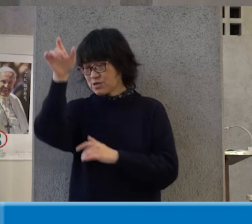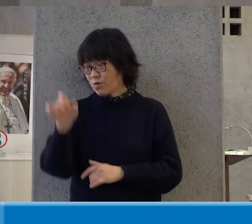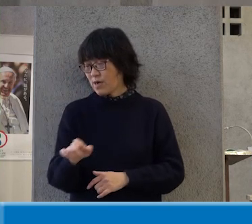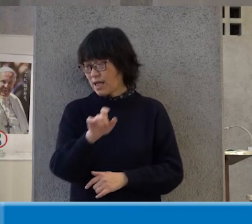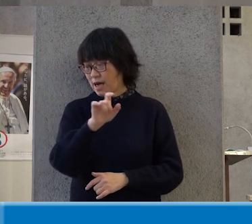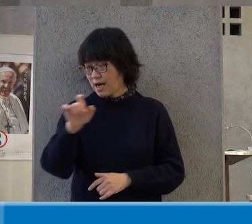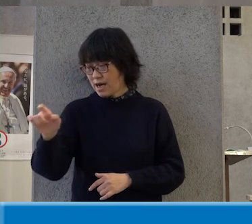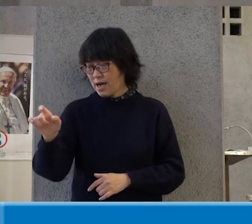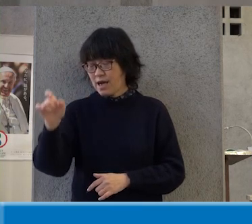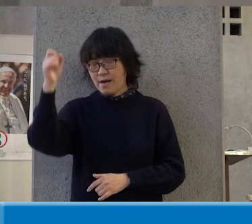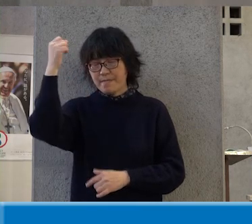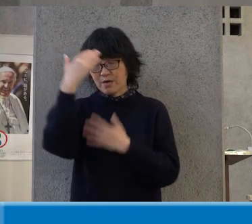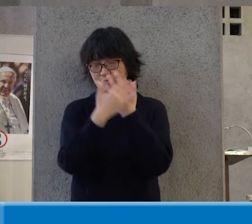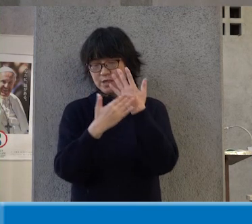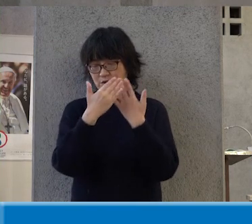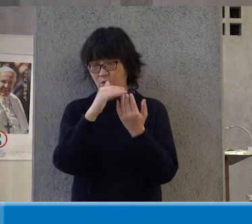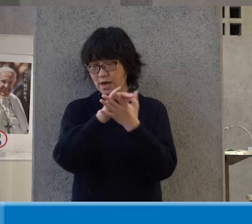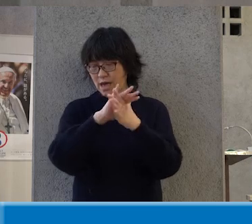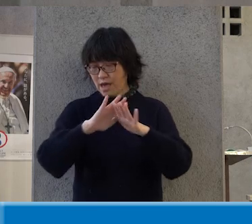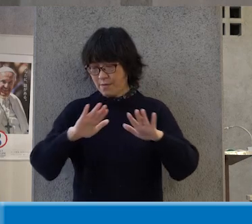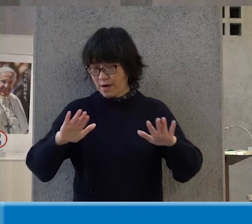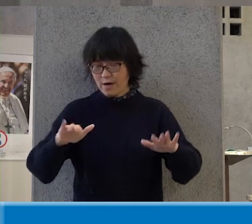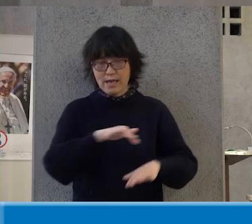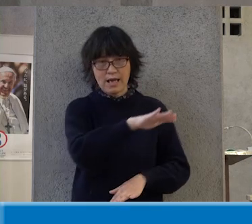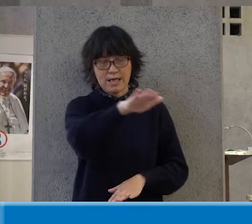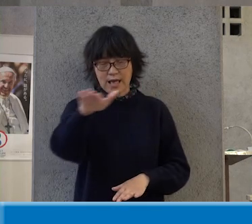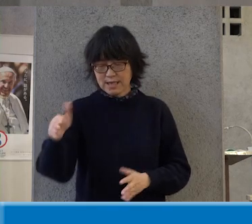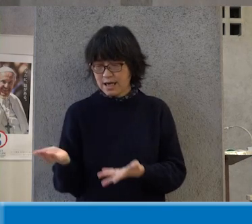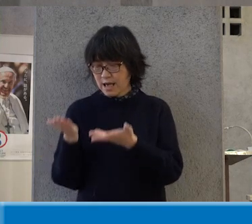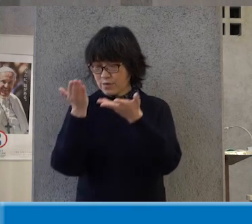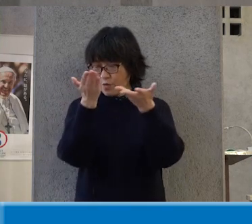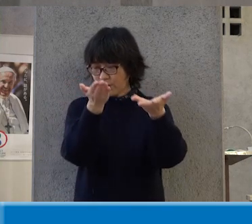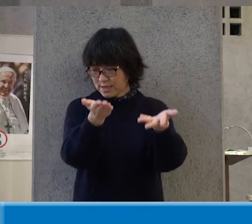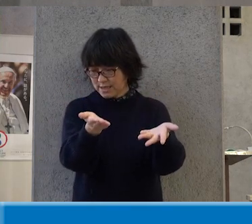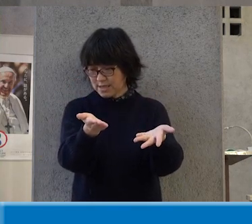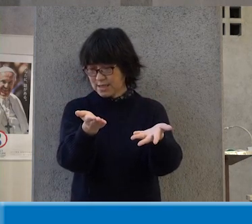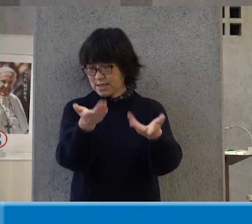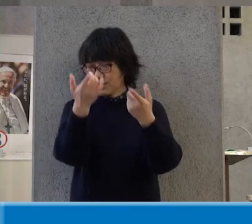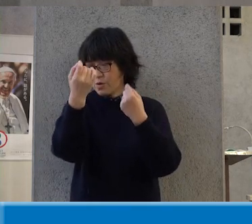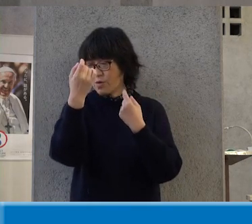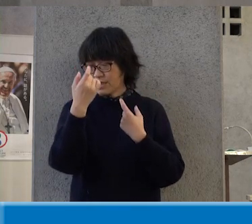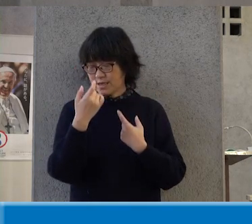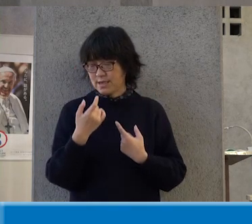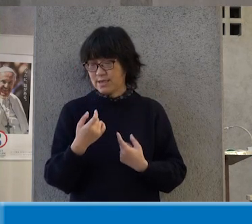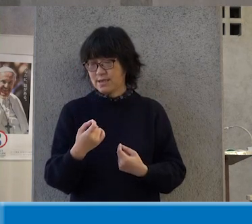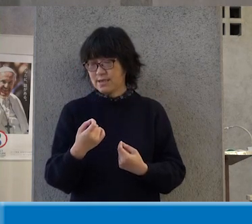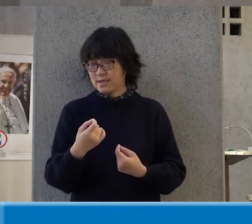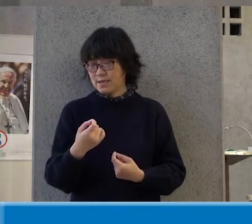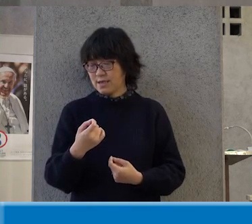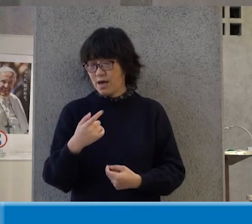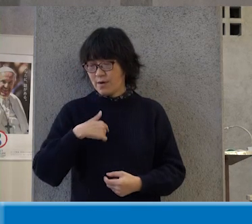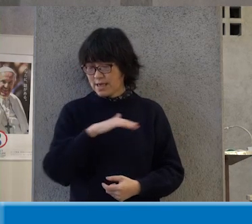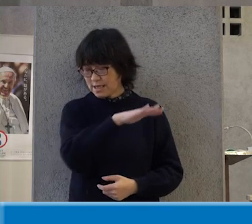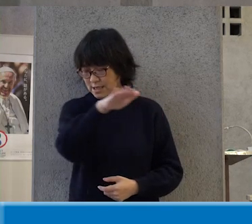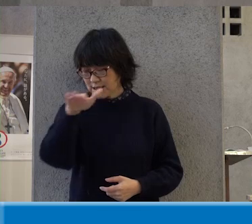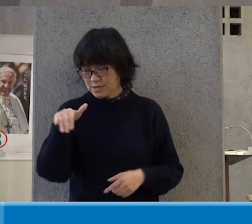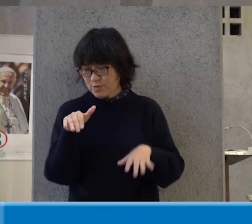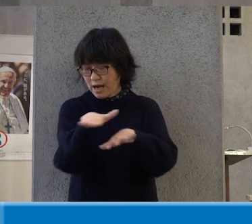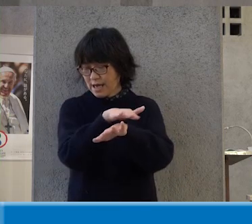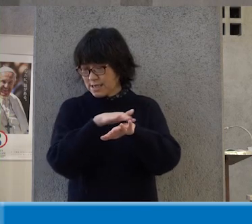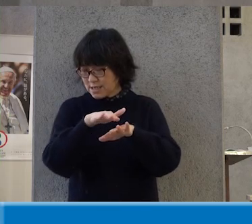キリストから恵みと平和があなた方にあるように、私たちを愛